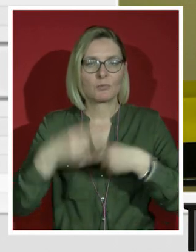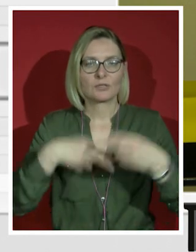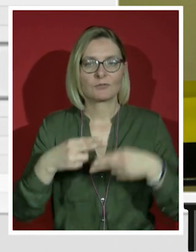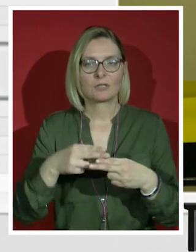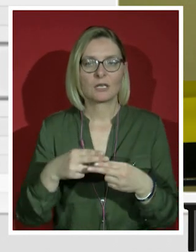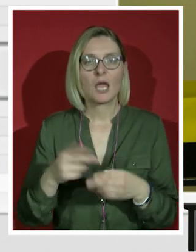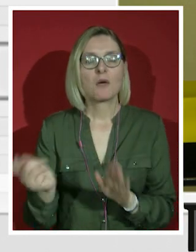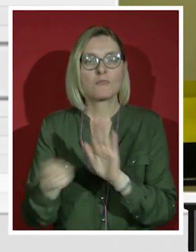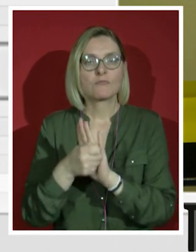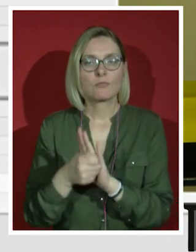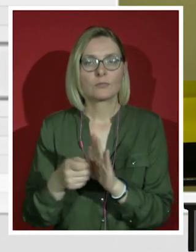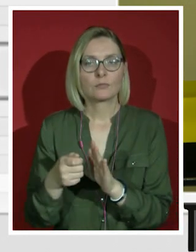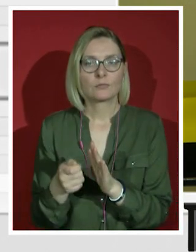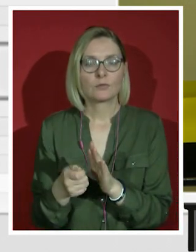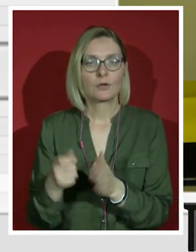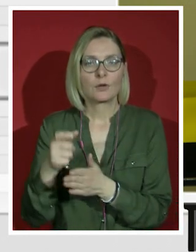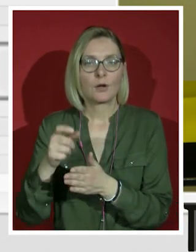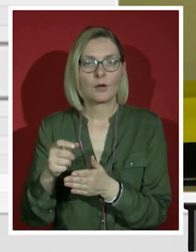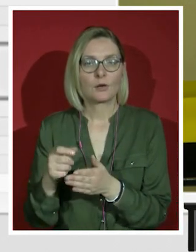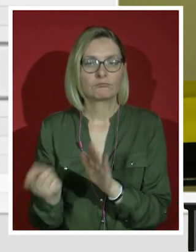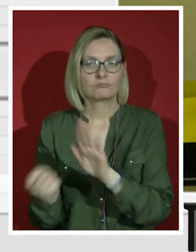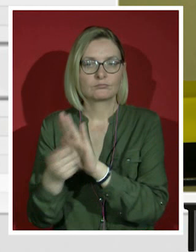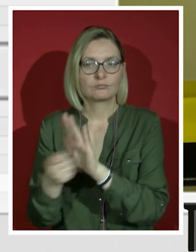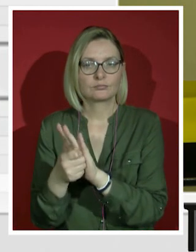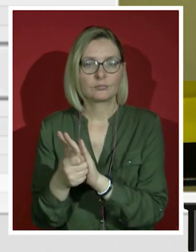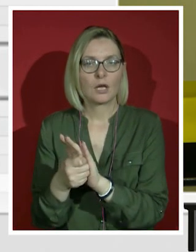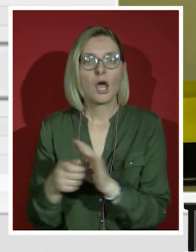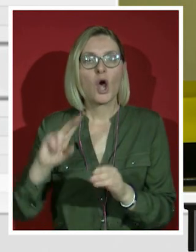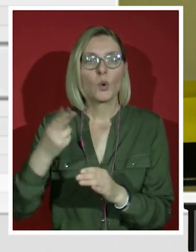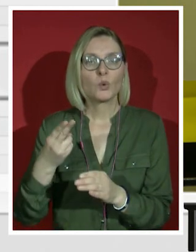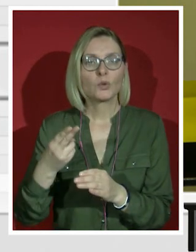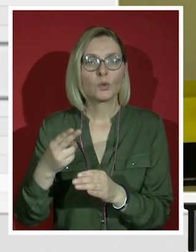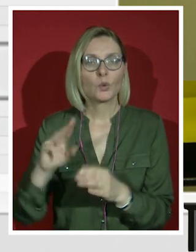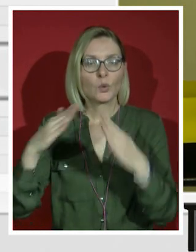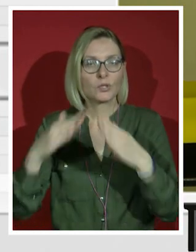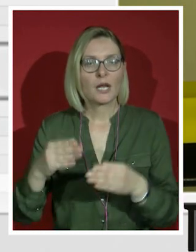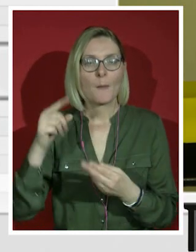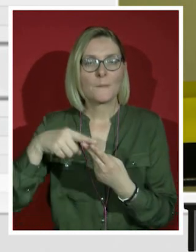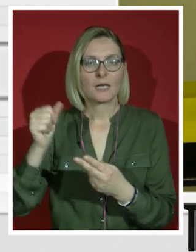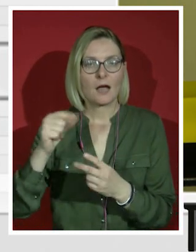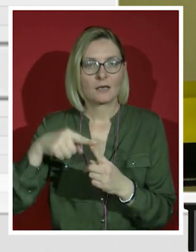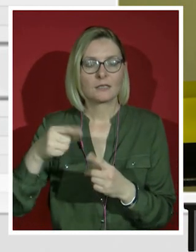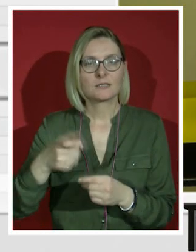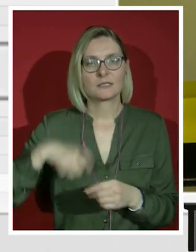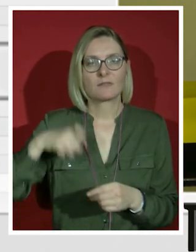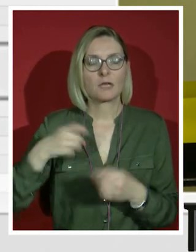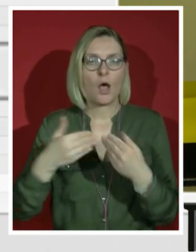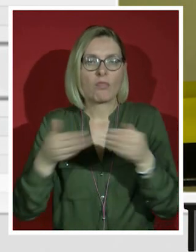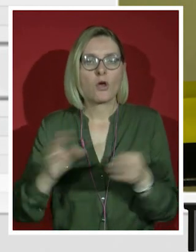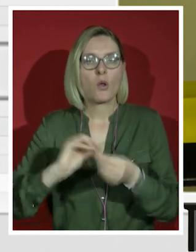преку куќен прак, популарно наречен како е формулиран во законската регулатива, отворено на